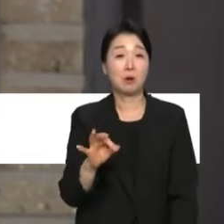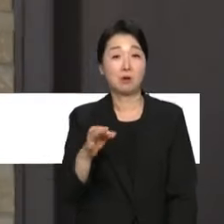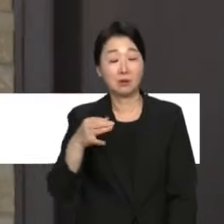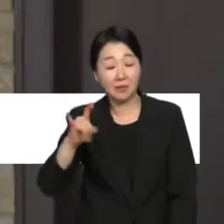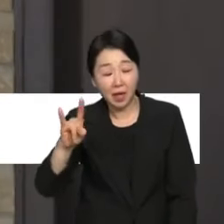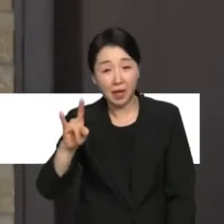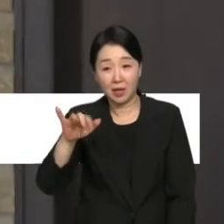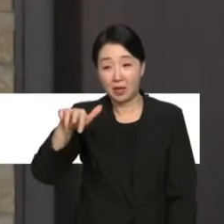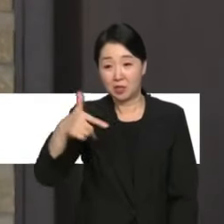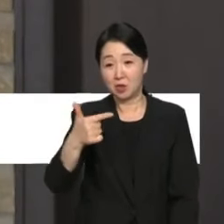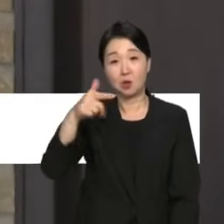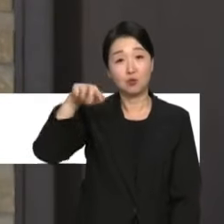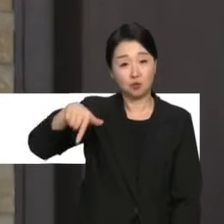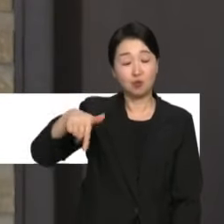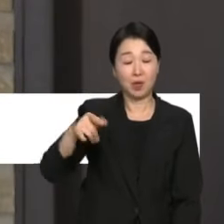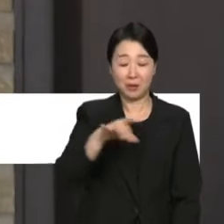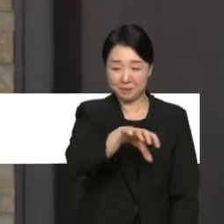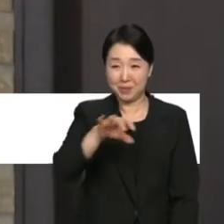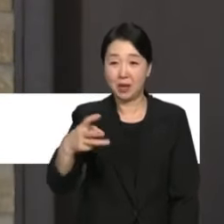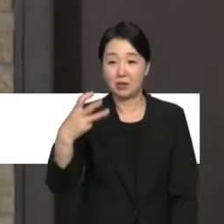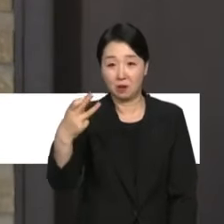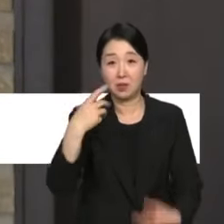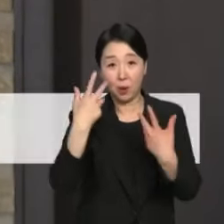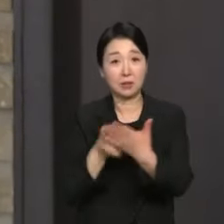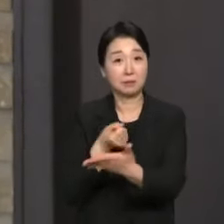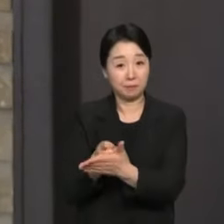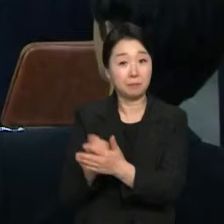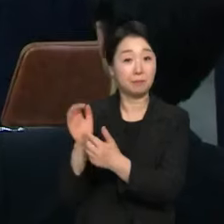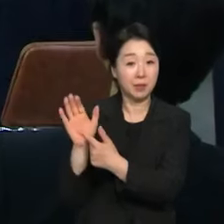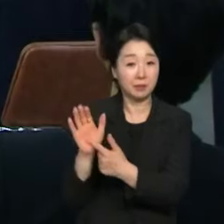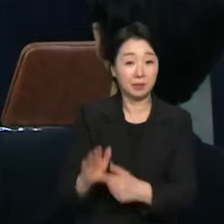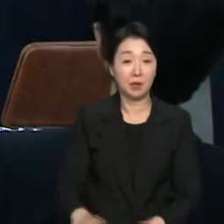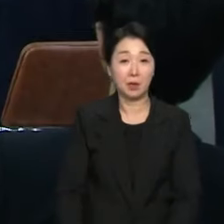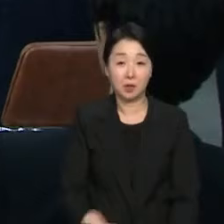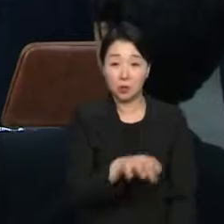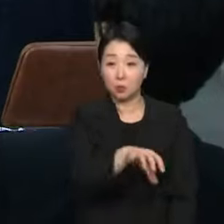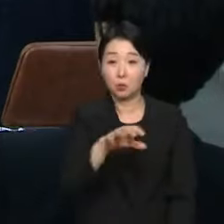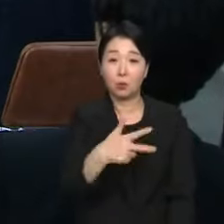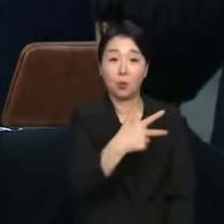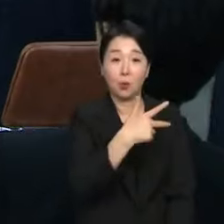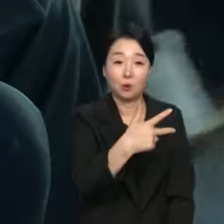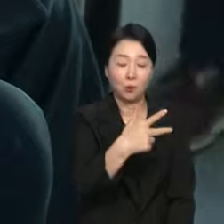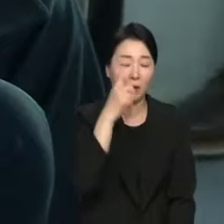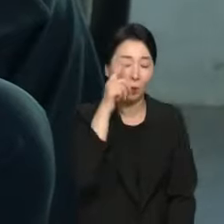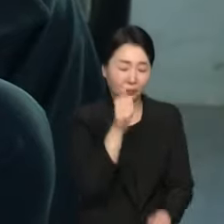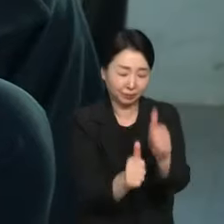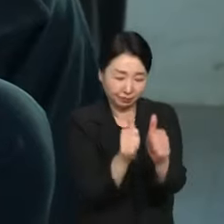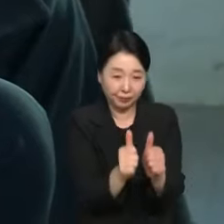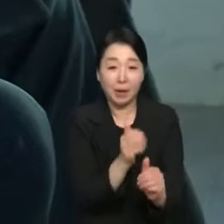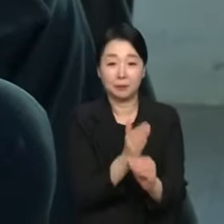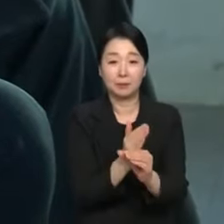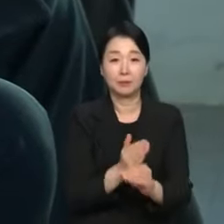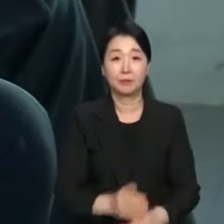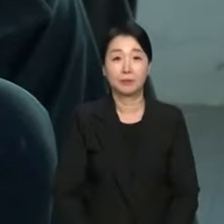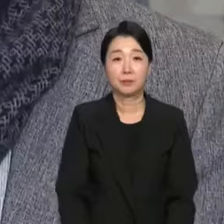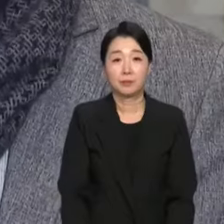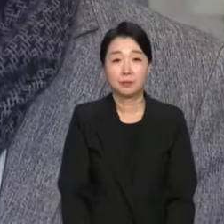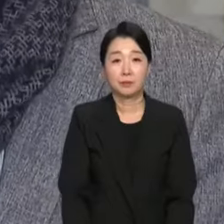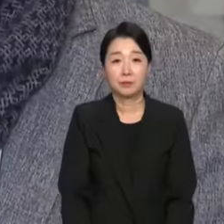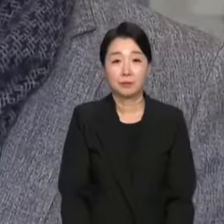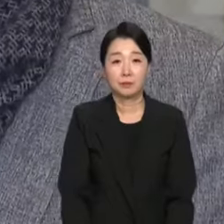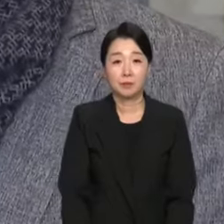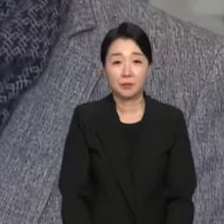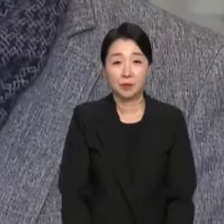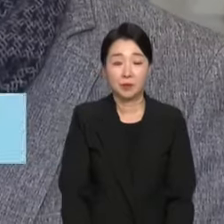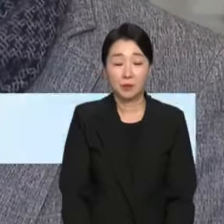의원 등 13개 지역구 후보가 확정됐습니다. 7개 지역에선 결선 투표를 치르기로 했습니다.